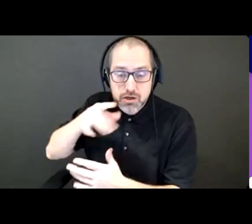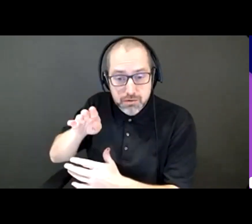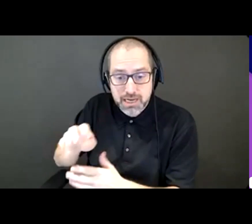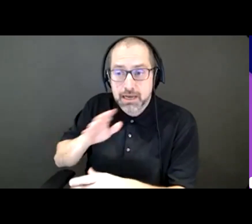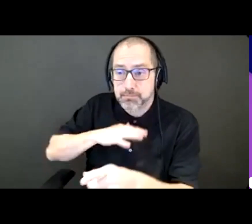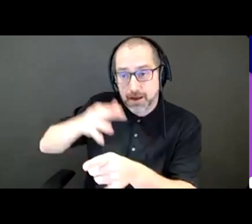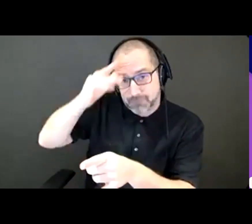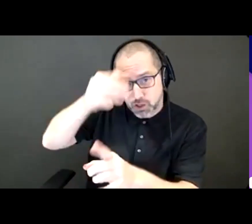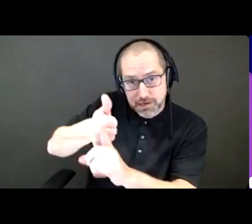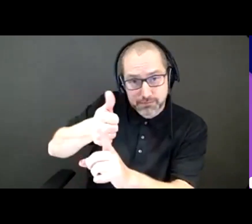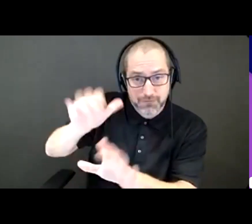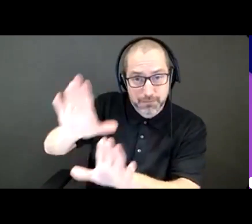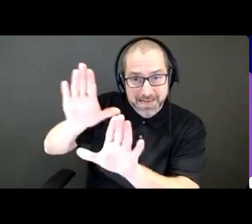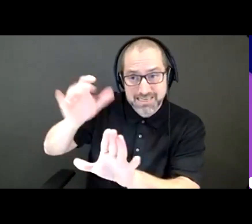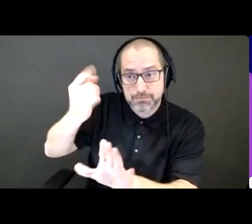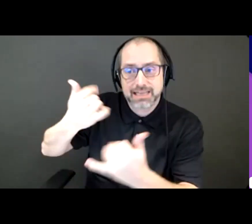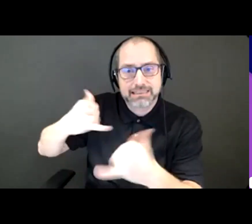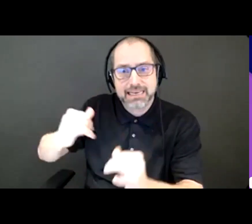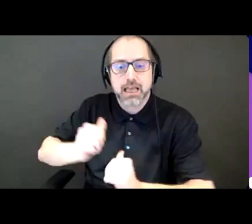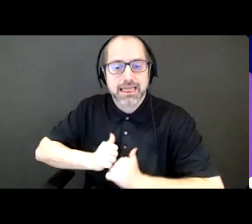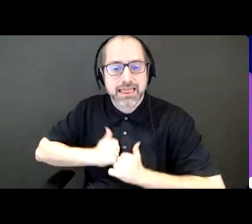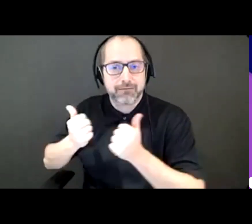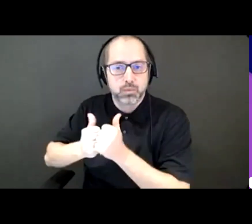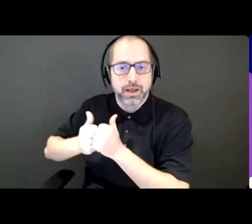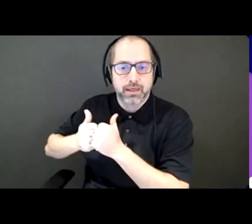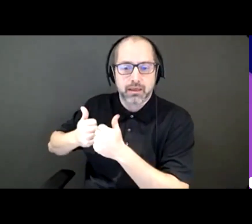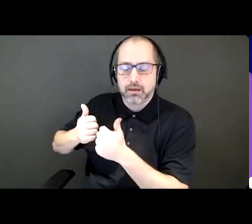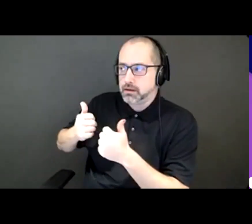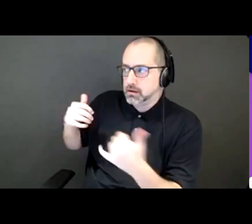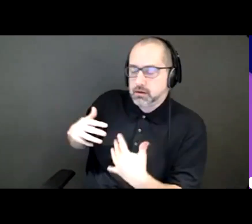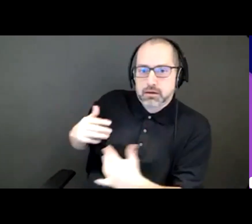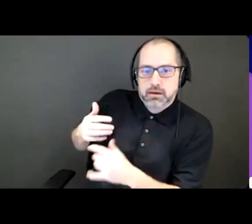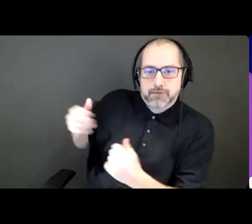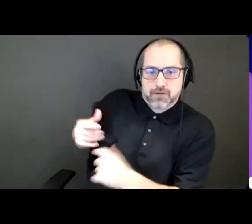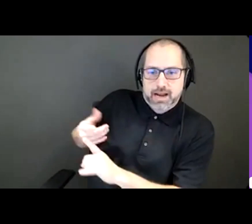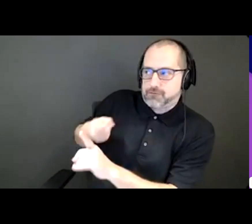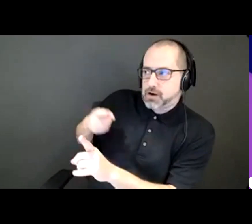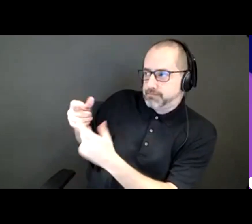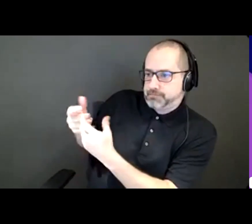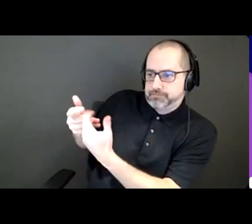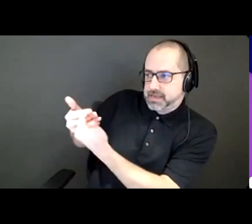personne qui ne devrait avoir personne qui me qui abusait de moi